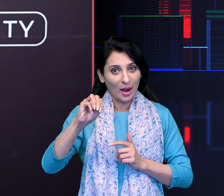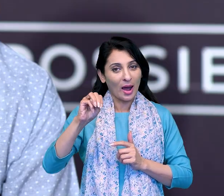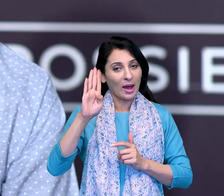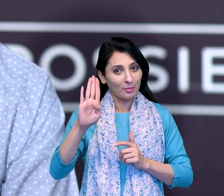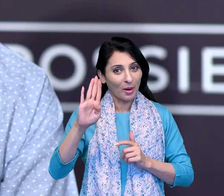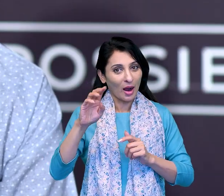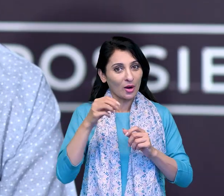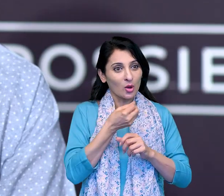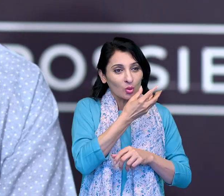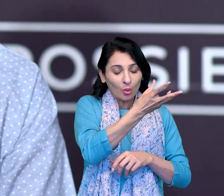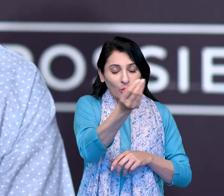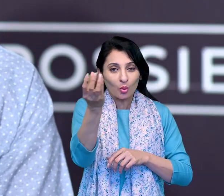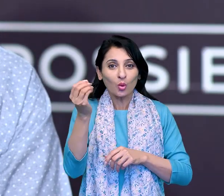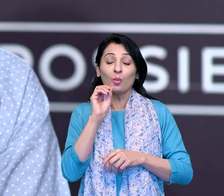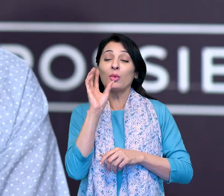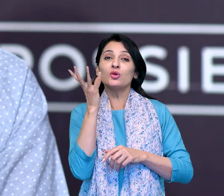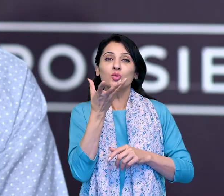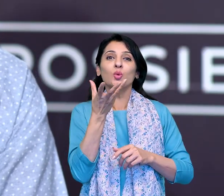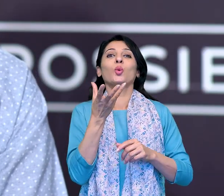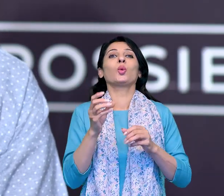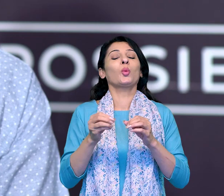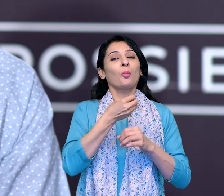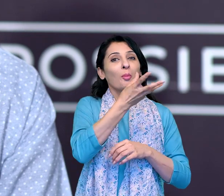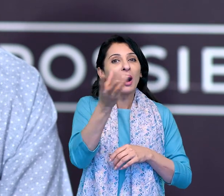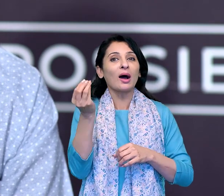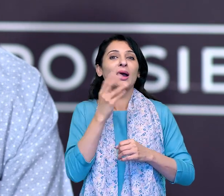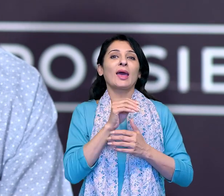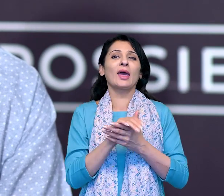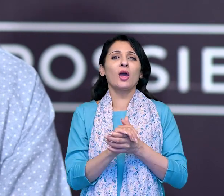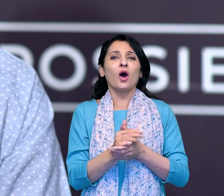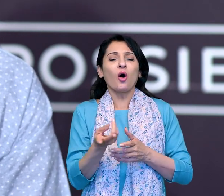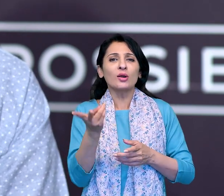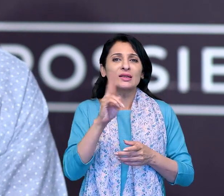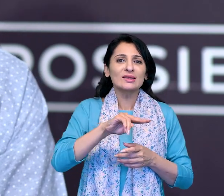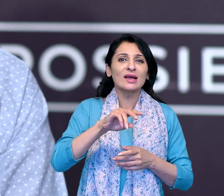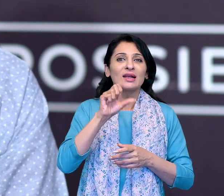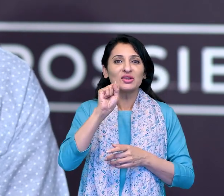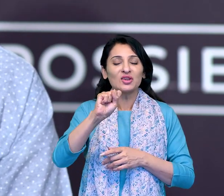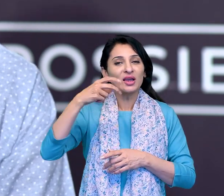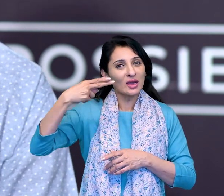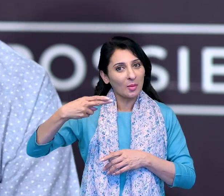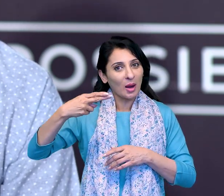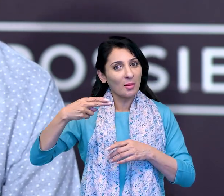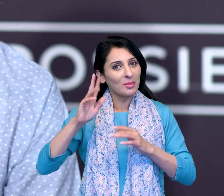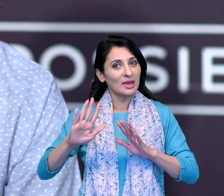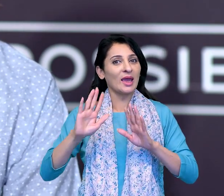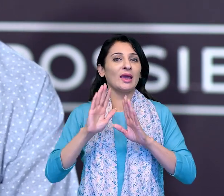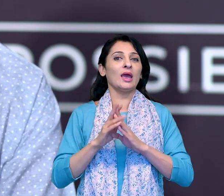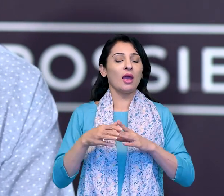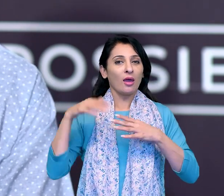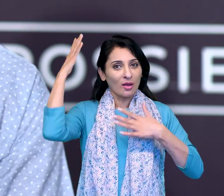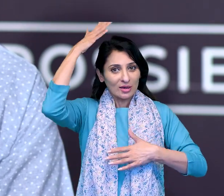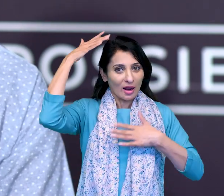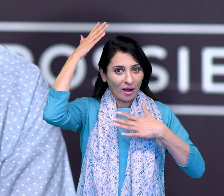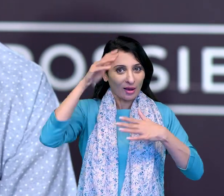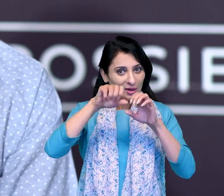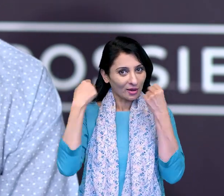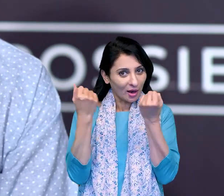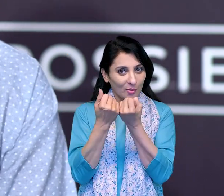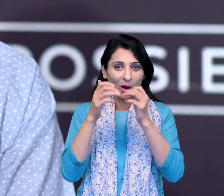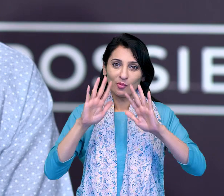शाही इमाम है इसके अलावा हमारे पास और बहुत से ऐसे मॉन्यूमेंट्स हैं जो हिस्ट्री से रिगार्डिंग